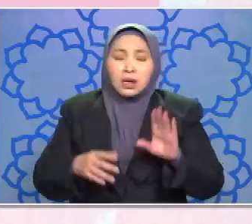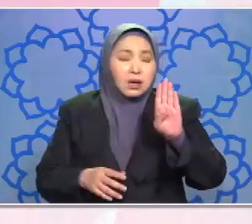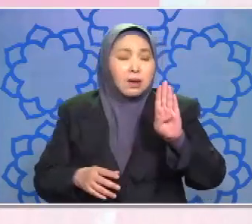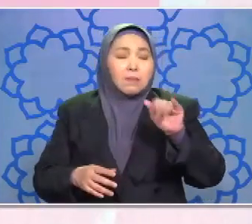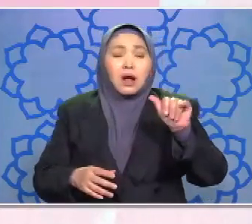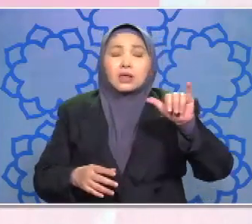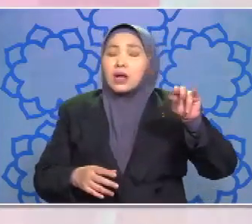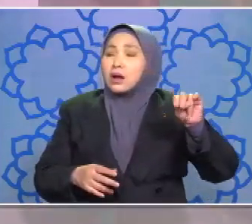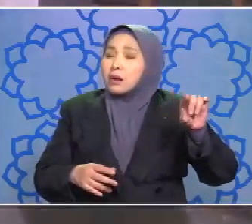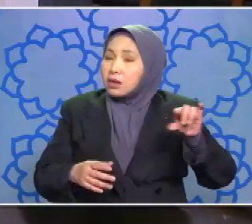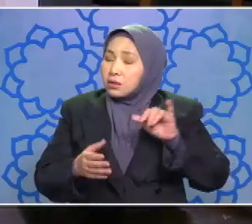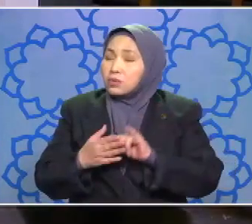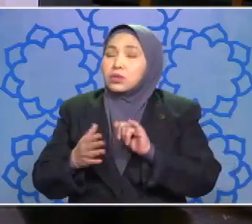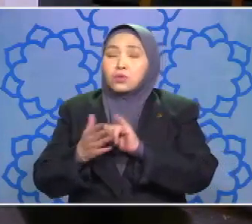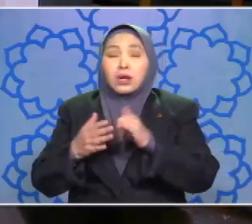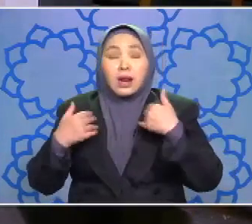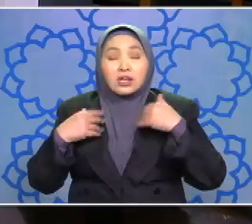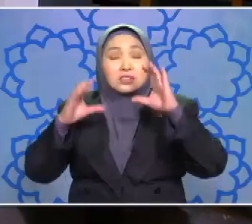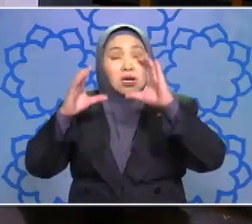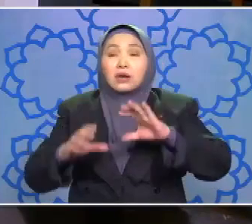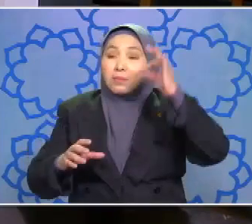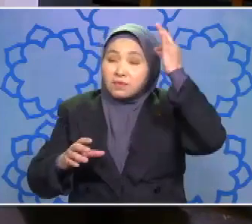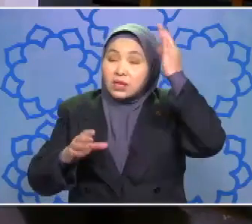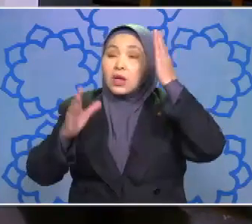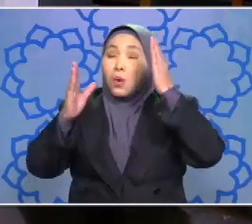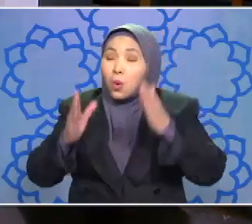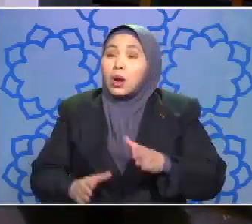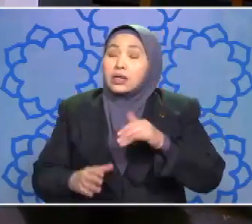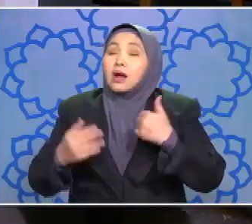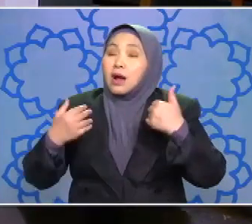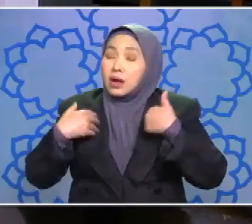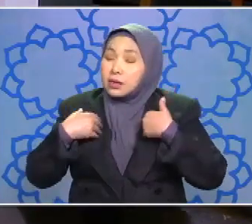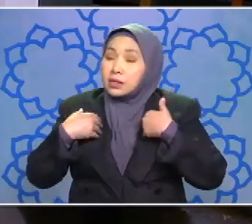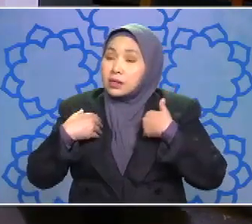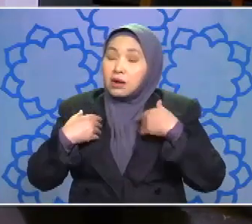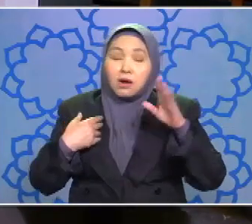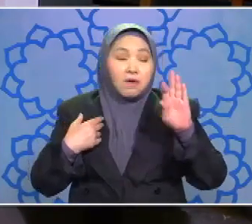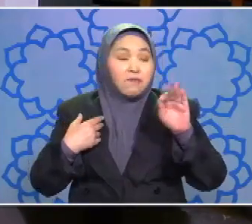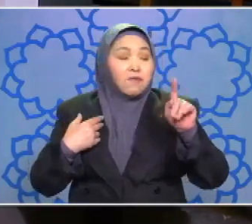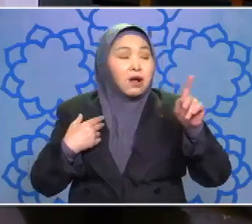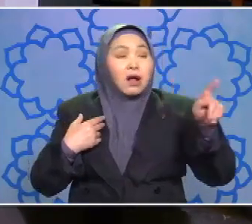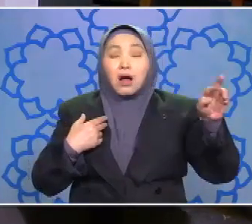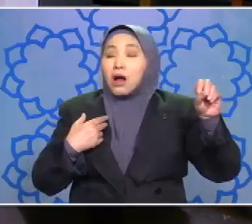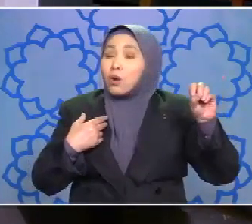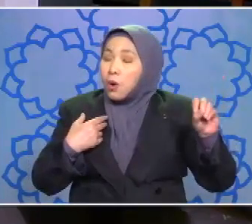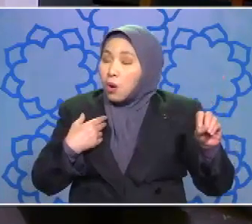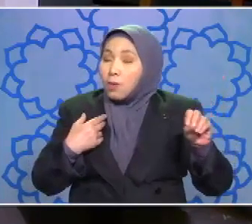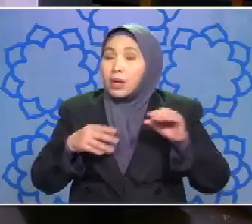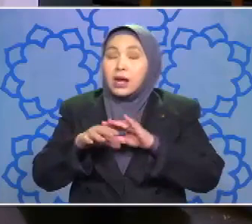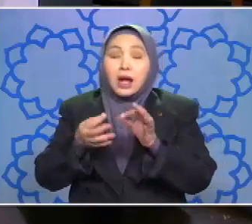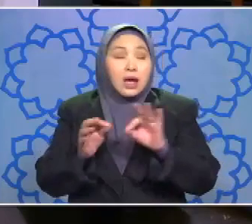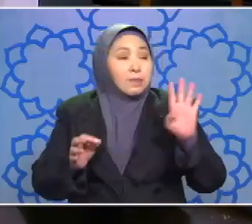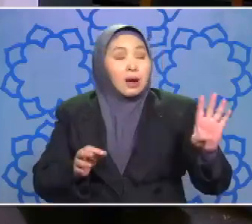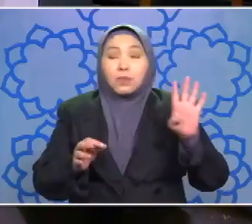bayang-bayang. Itu adalah cara berfikir orang yang mempunyai fakara, yatafakkarun, pada ayat